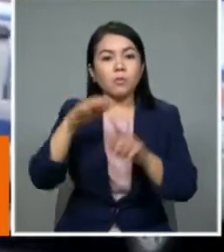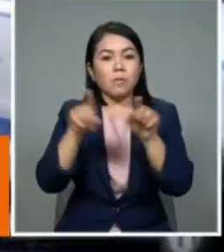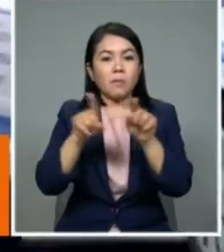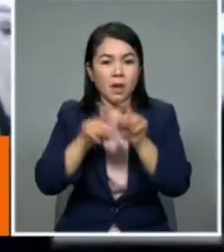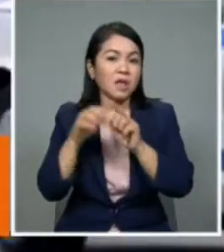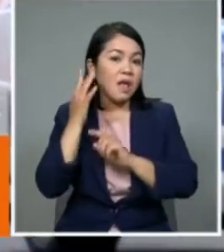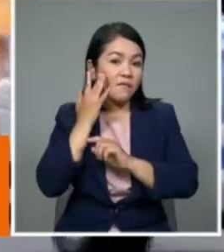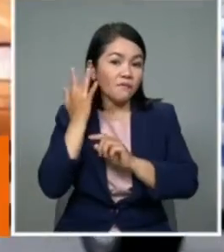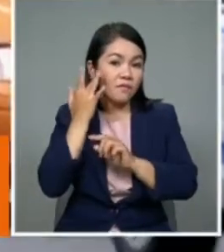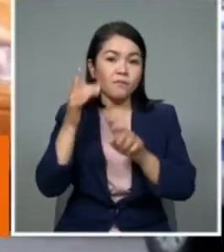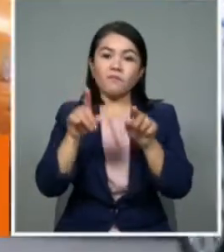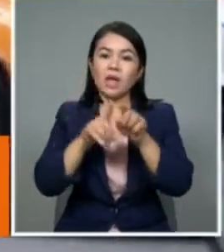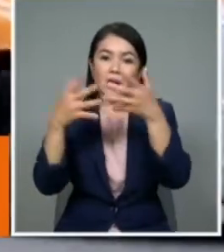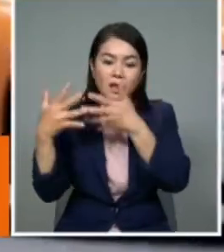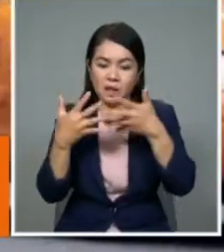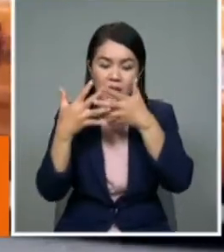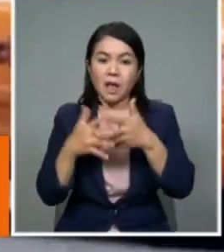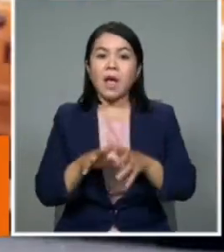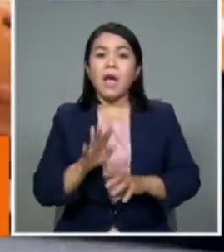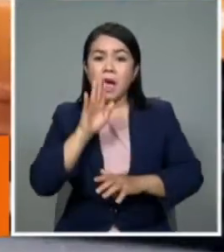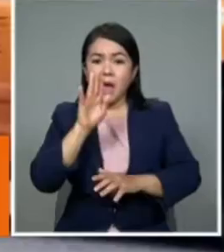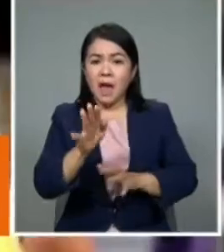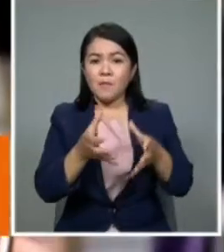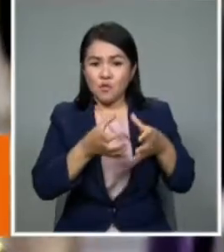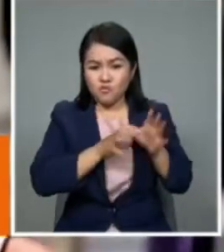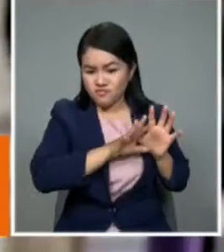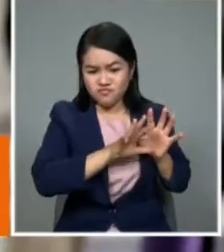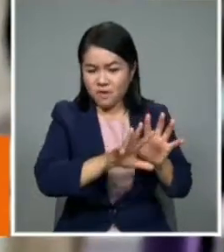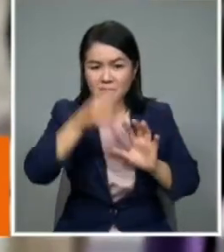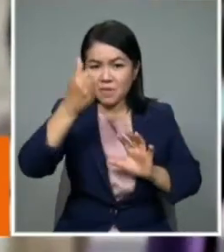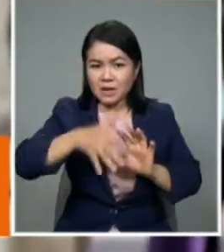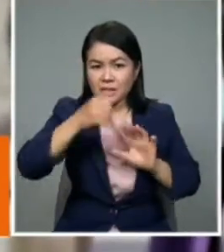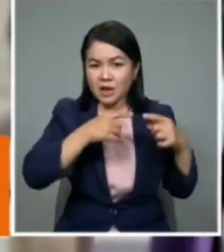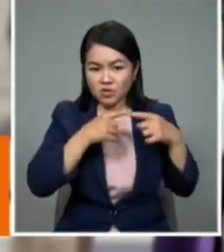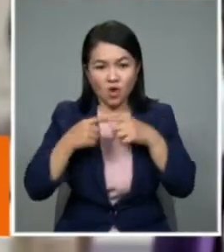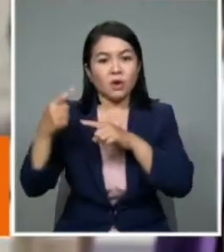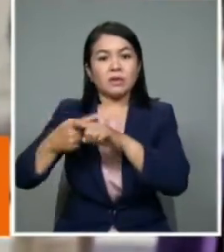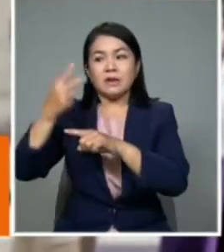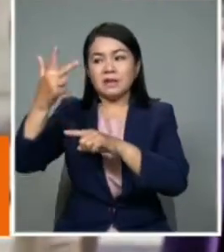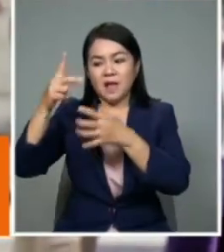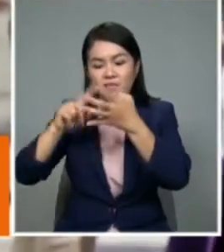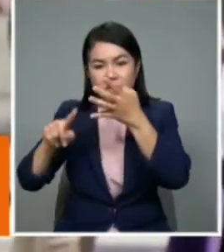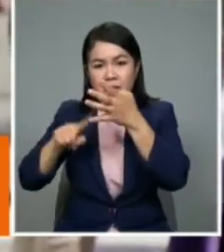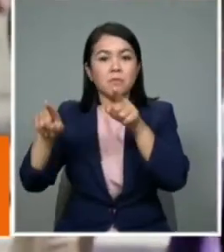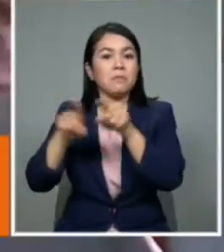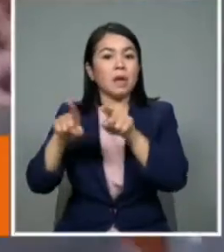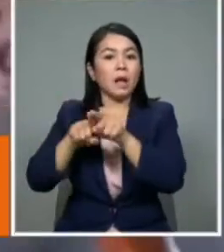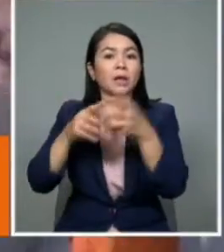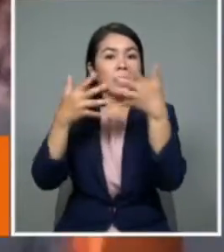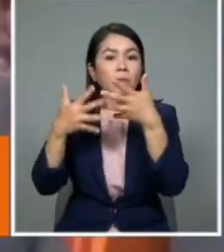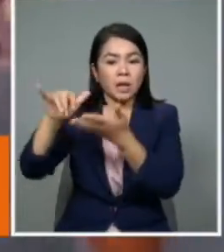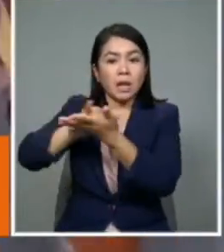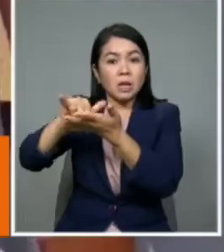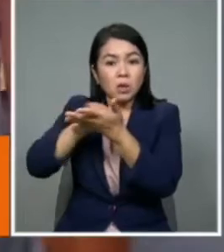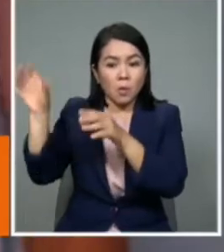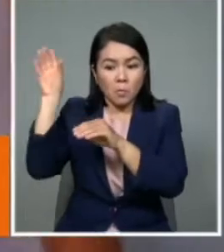ฟอร์เนียค่ะแล้วก็สั่งห้ามการชุมนุมขนาดใหญ่ในกรุงวอชิงตันไปจนถึงสิ้นเดือนมีนาคมนี้ส่วนที่นครนิวยอร์กล่าสุดนั้นพบผู้